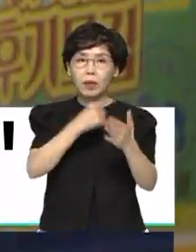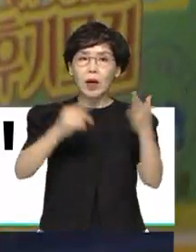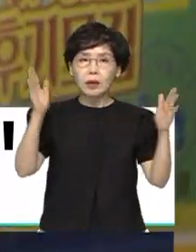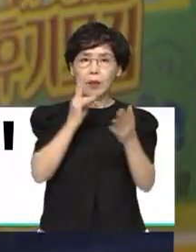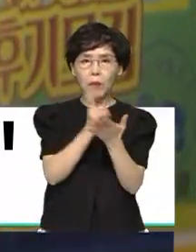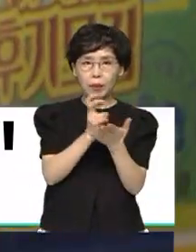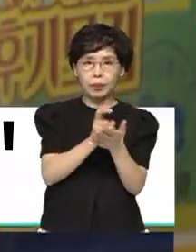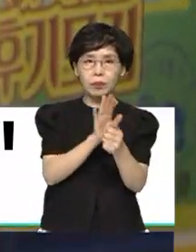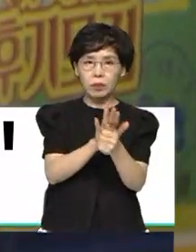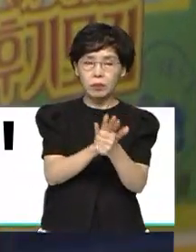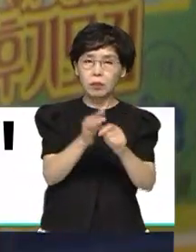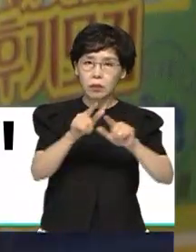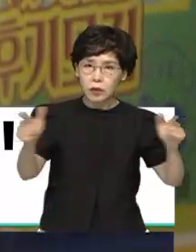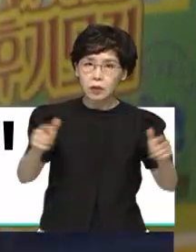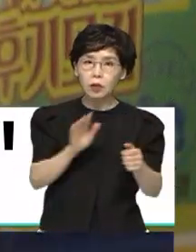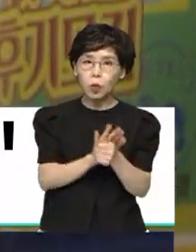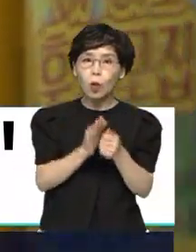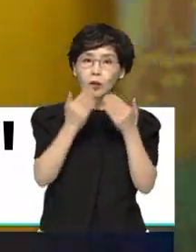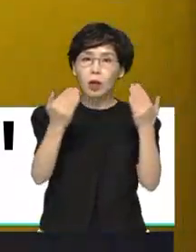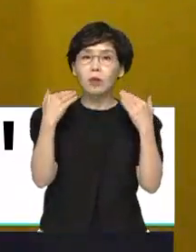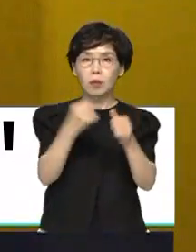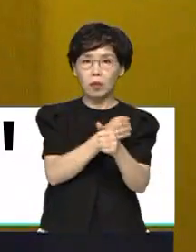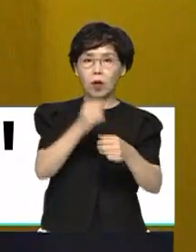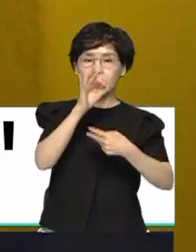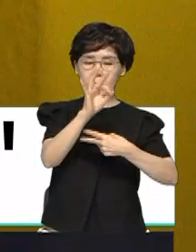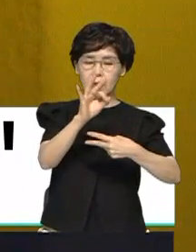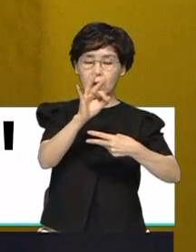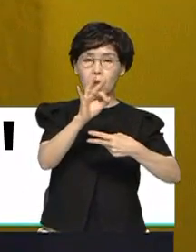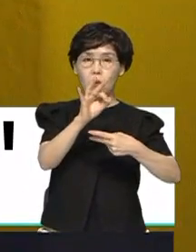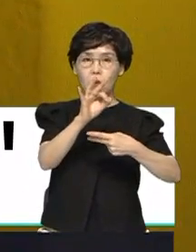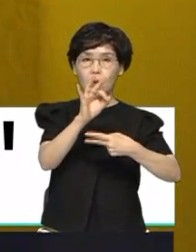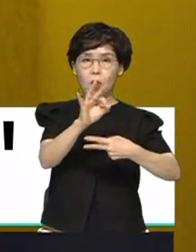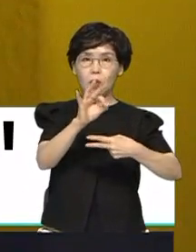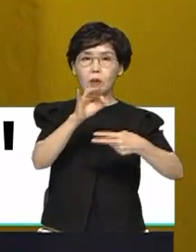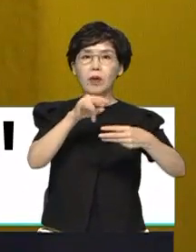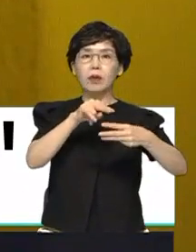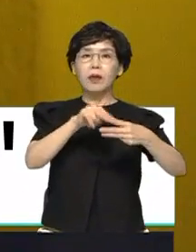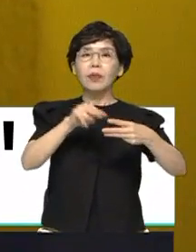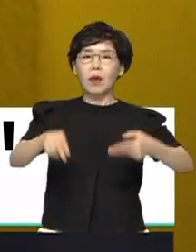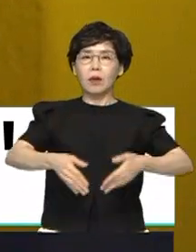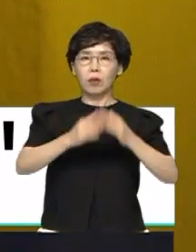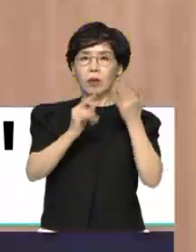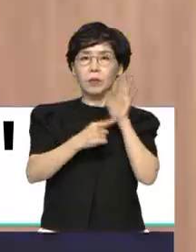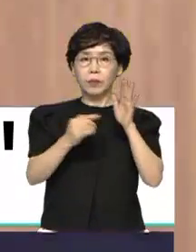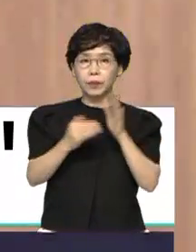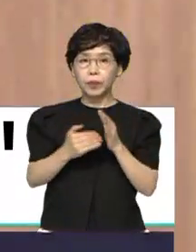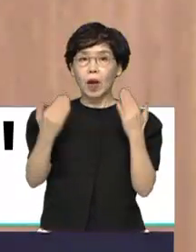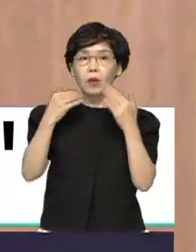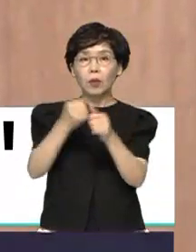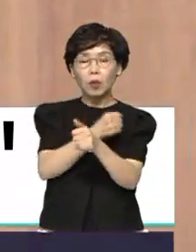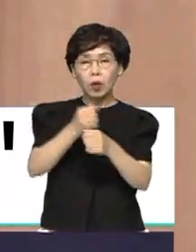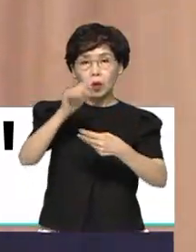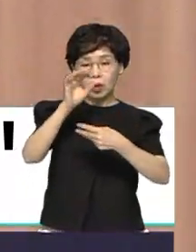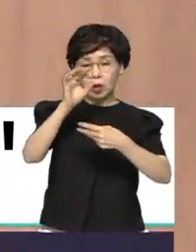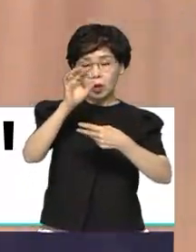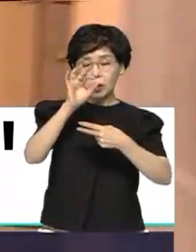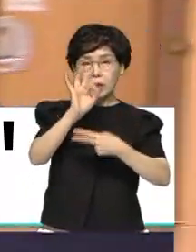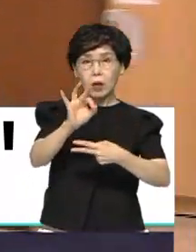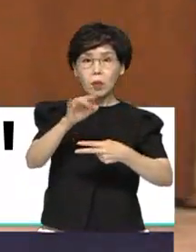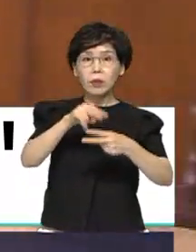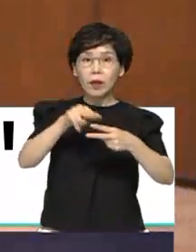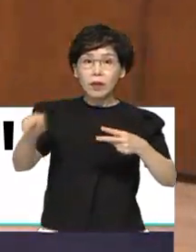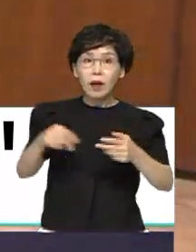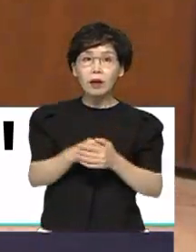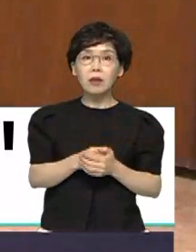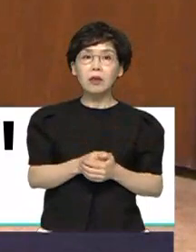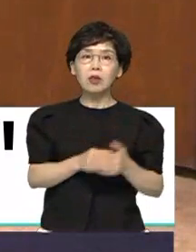등 다양한 지원을 제공하는 학교폭력 제로센터를 도입한다고 밝혔습니다. 학교폭력제로센터는 오는 9월부터